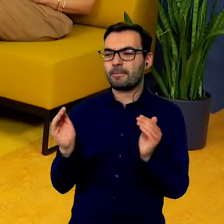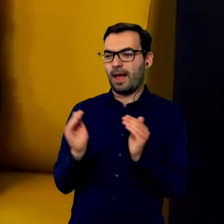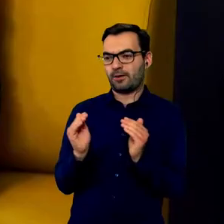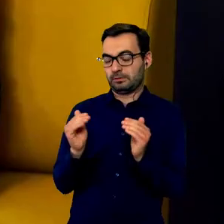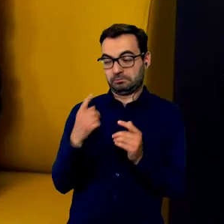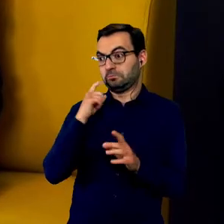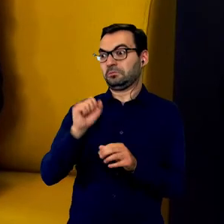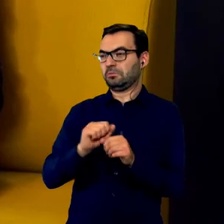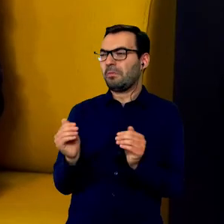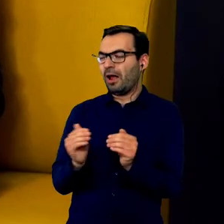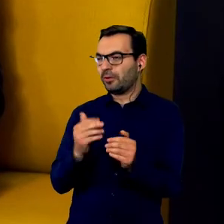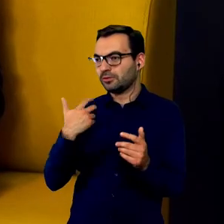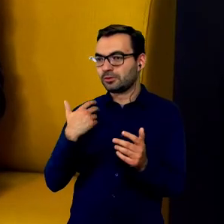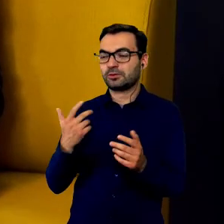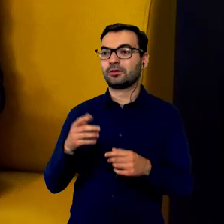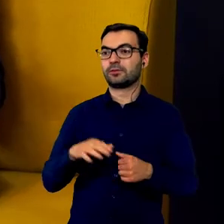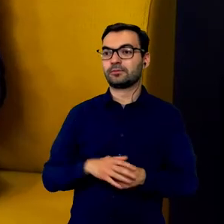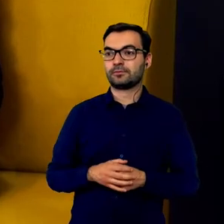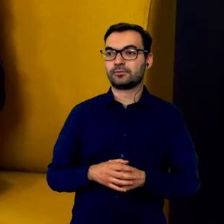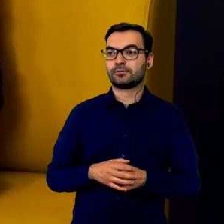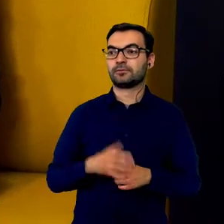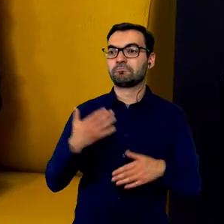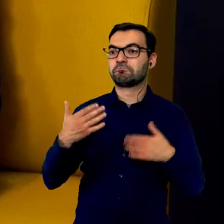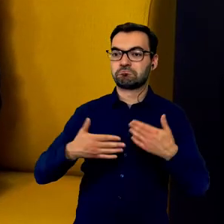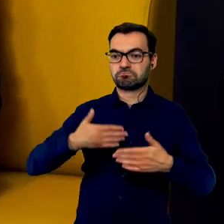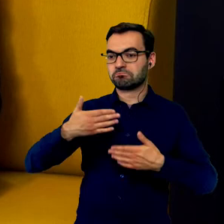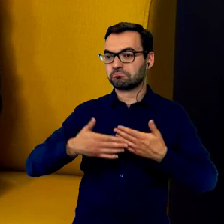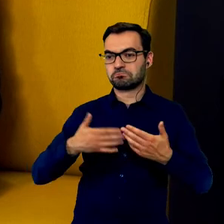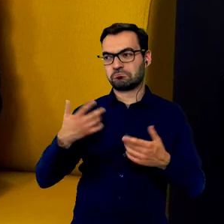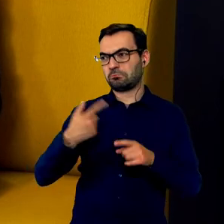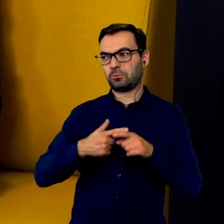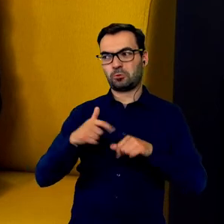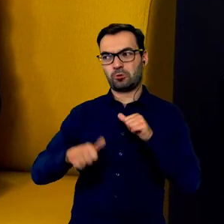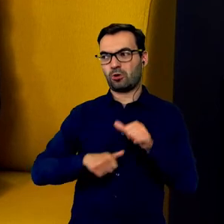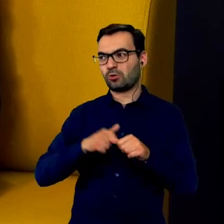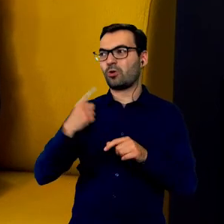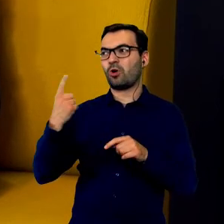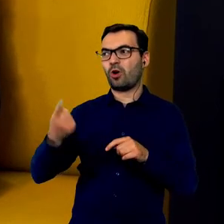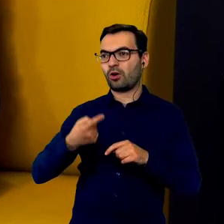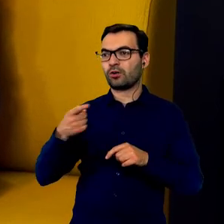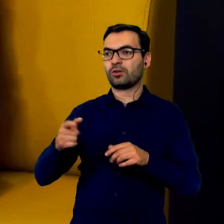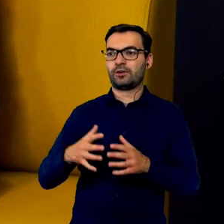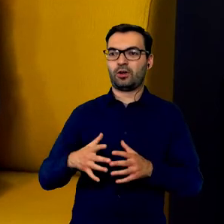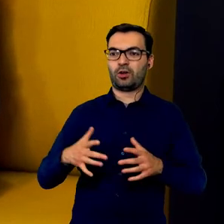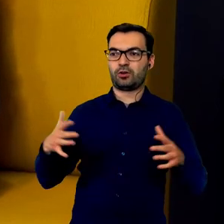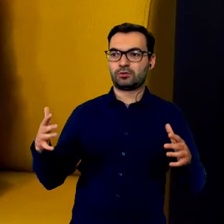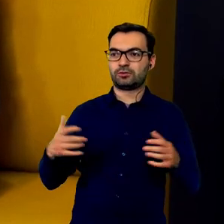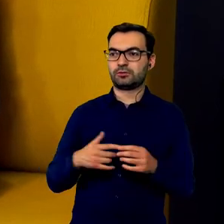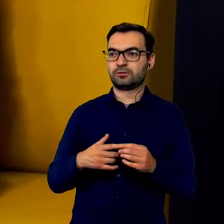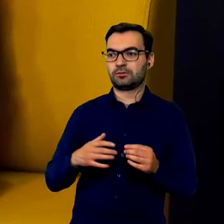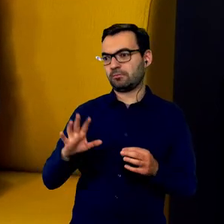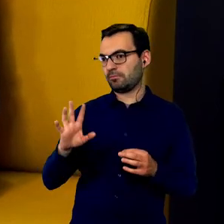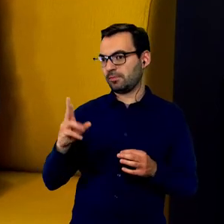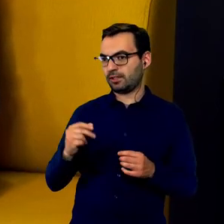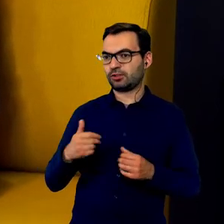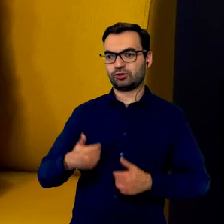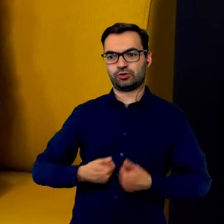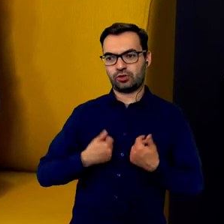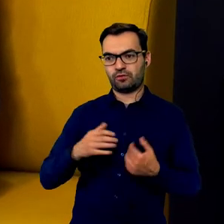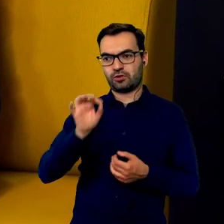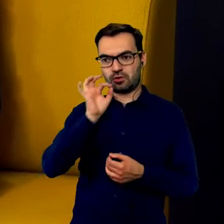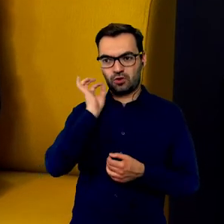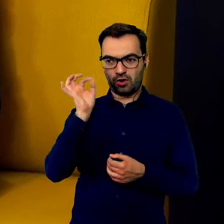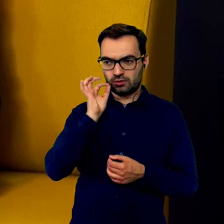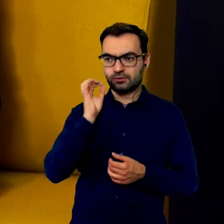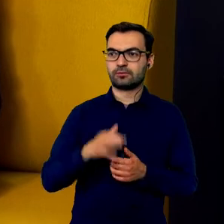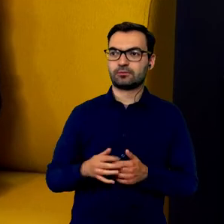kocięta zastaliśmy. Po pewnym czasie, to minęło pół roku, potem rok, one wyrosły na całkiem piękne, zdrowe